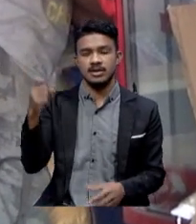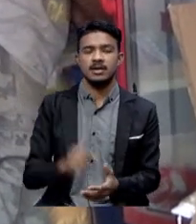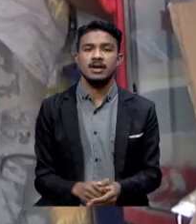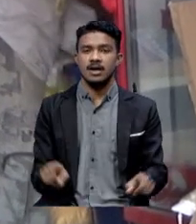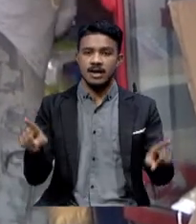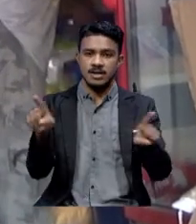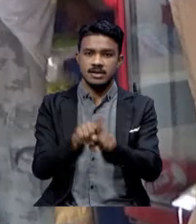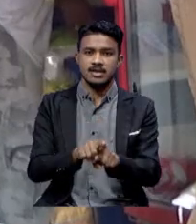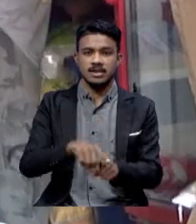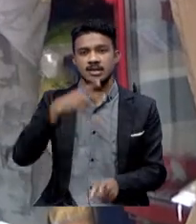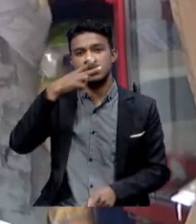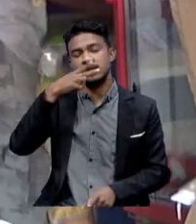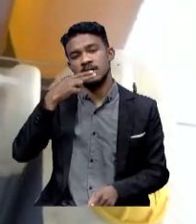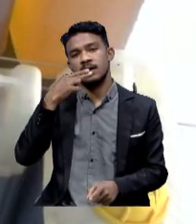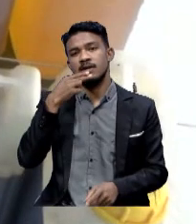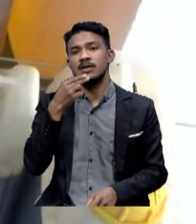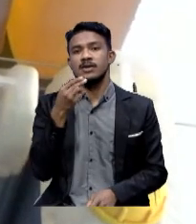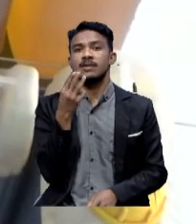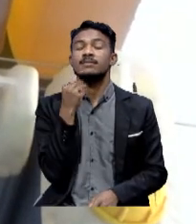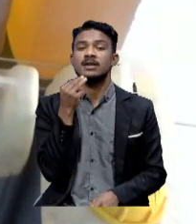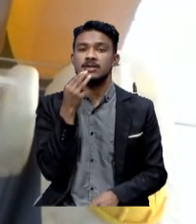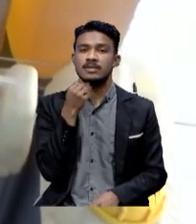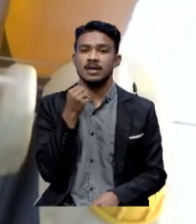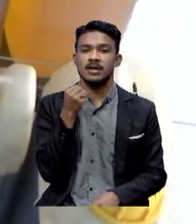sigaru, masimidar, zarinso,